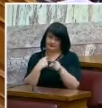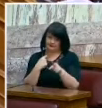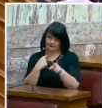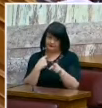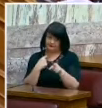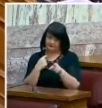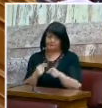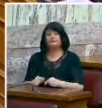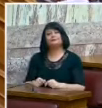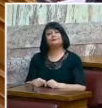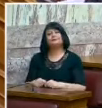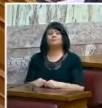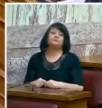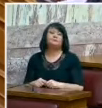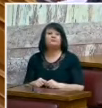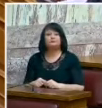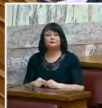Η οποία δεν πήγε πολύ καλά.